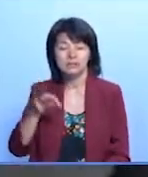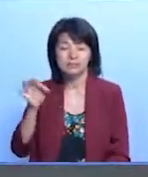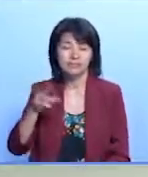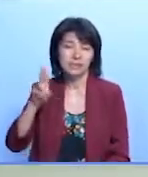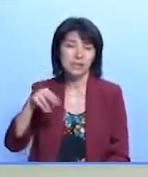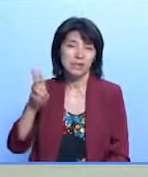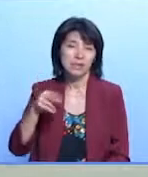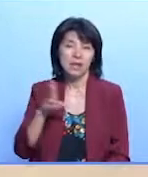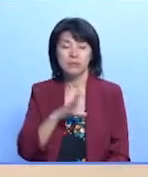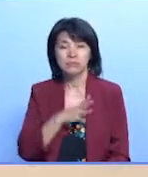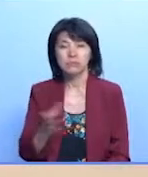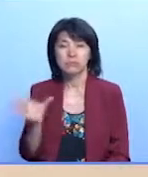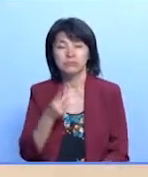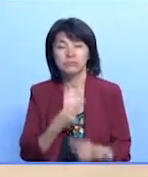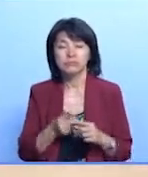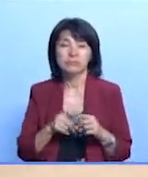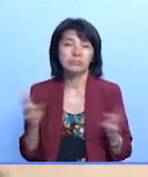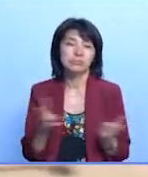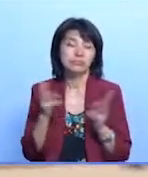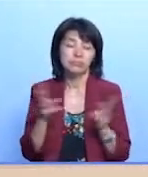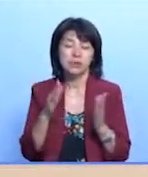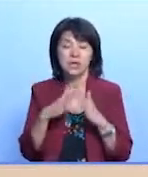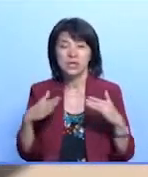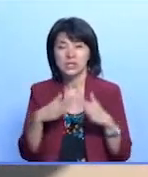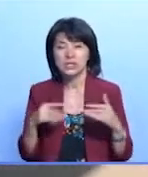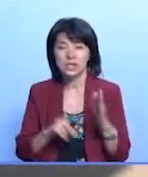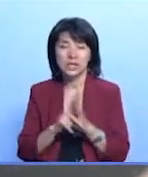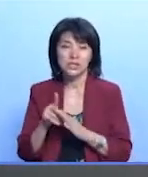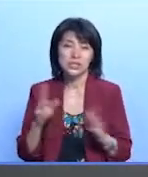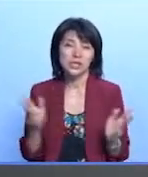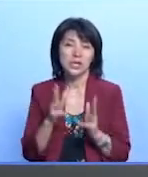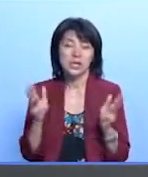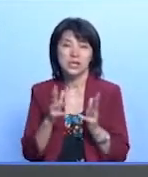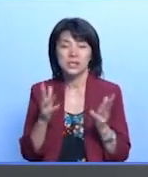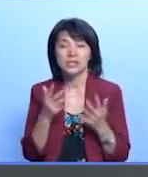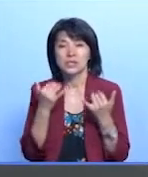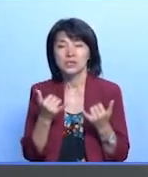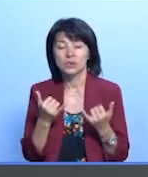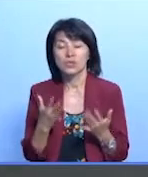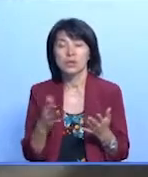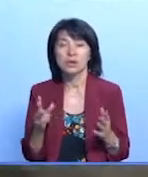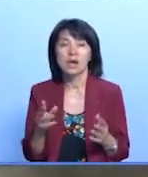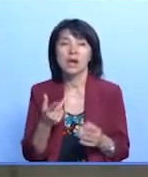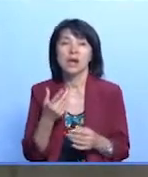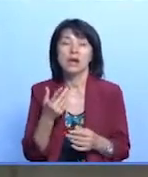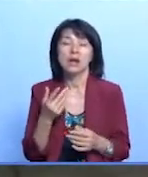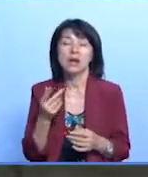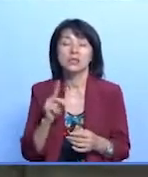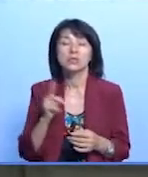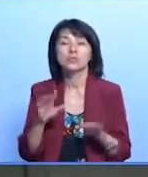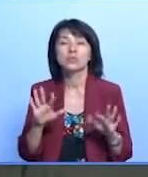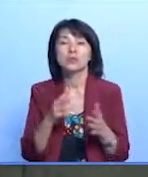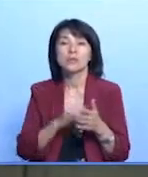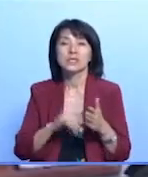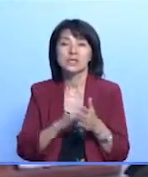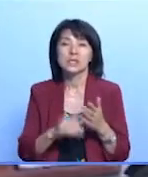қоймасының отқа орануымен басталды. Тілсіз жау қойма төбесінің 200 шаршы метрден астам аумағын жалмады. Бүгінде өрттің неден болғаны анықталып жатыр. Сонымен